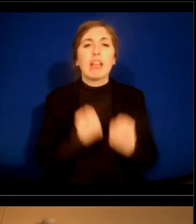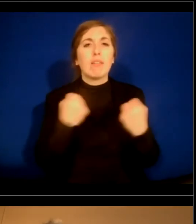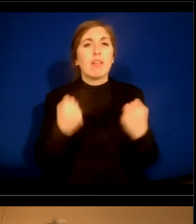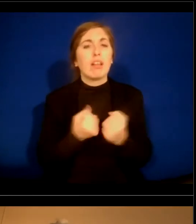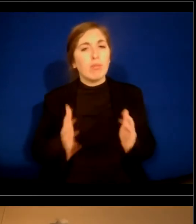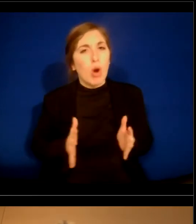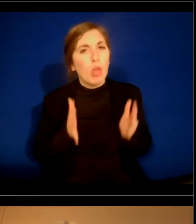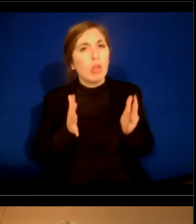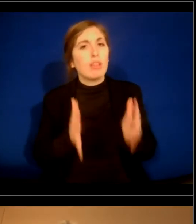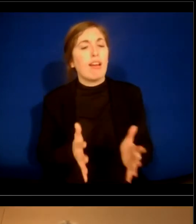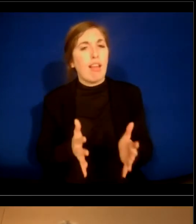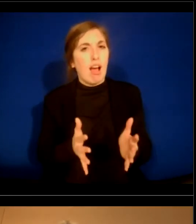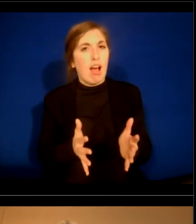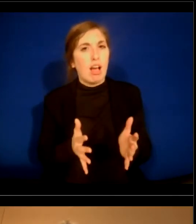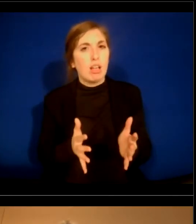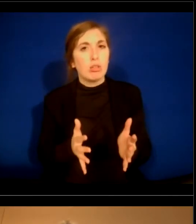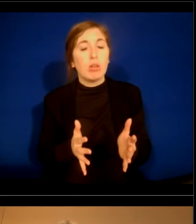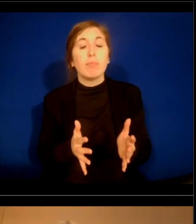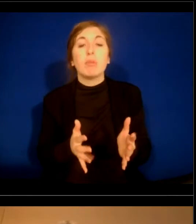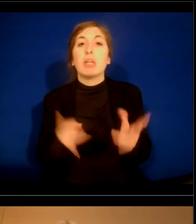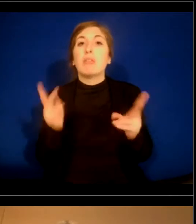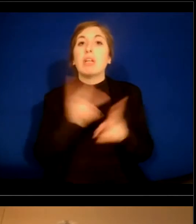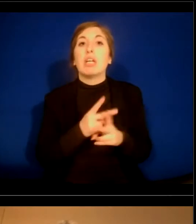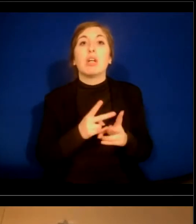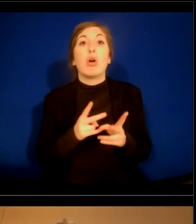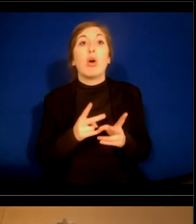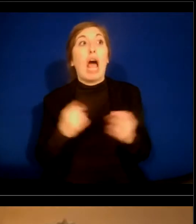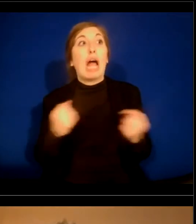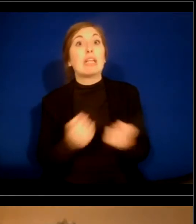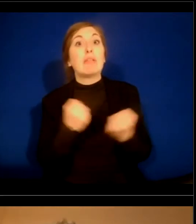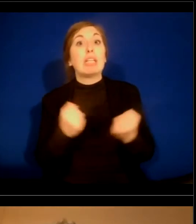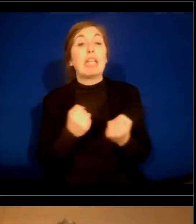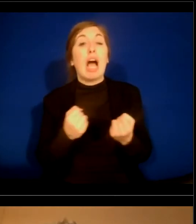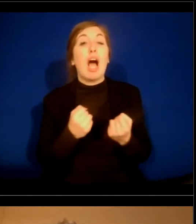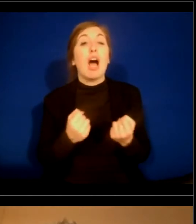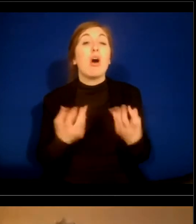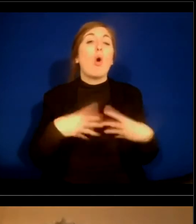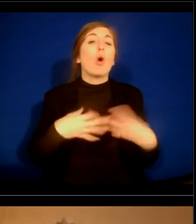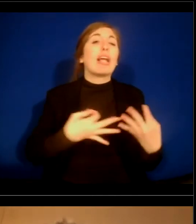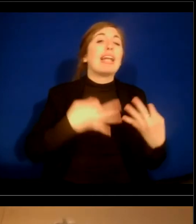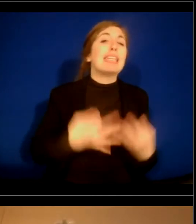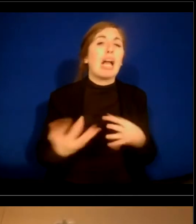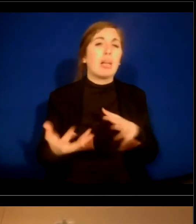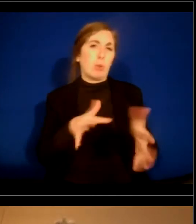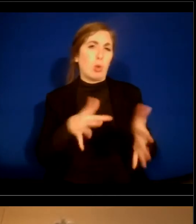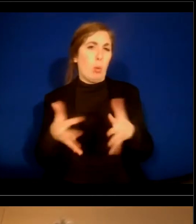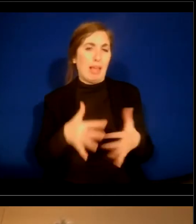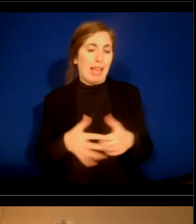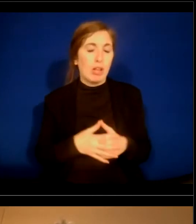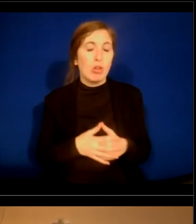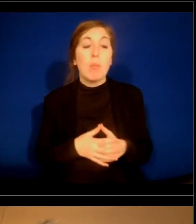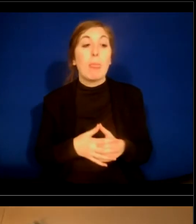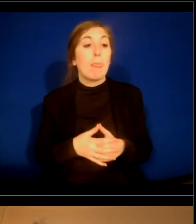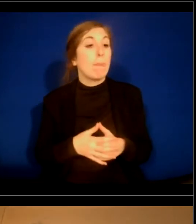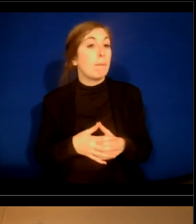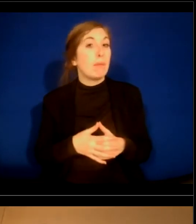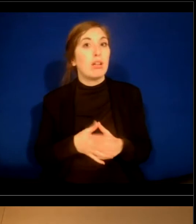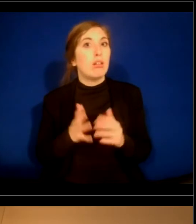volontariato più o meno strutturate, e qualcosa di analogo